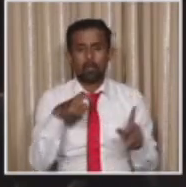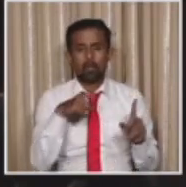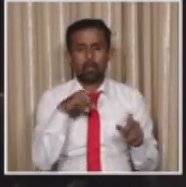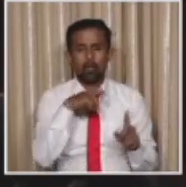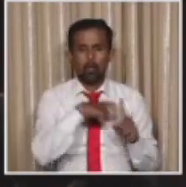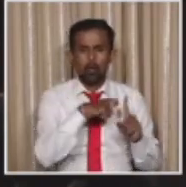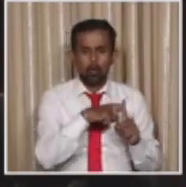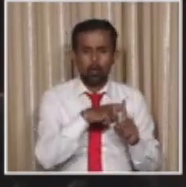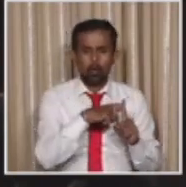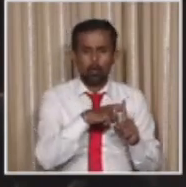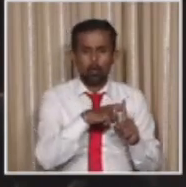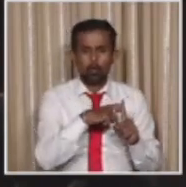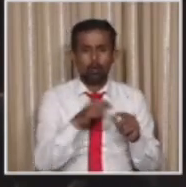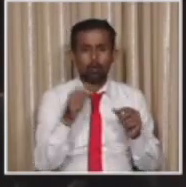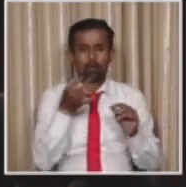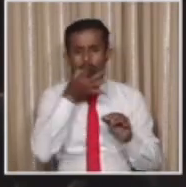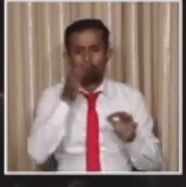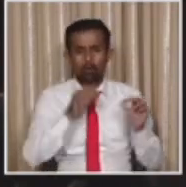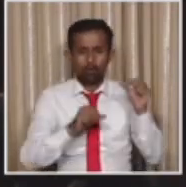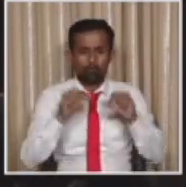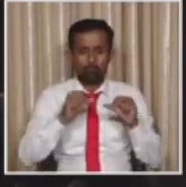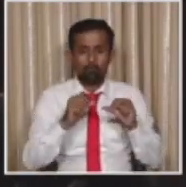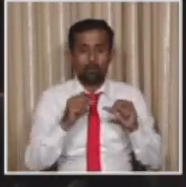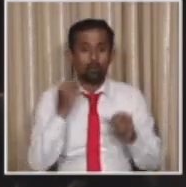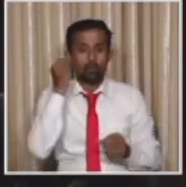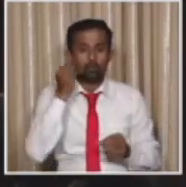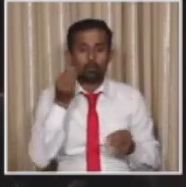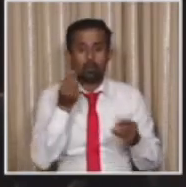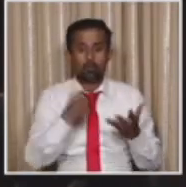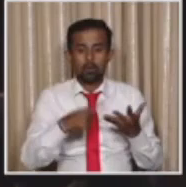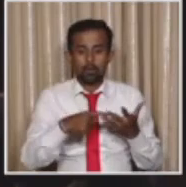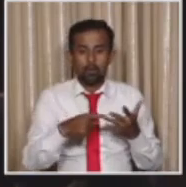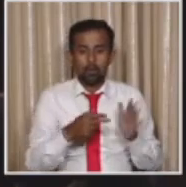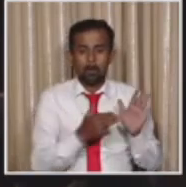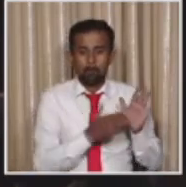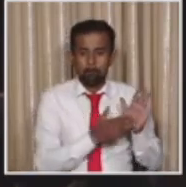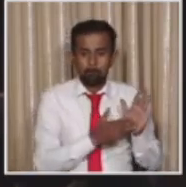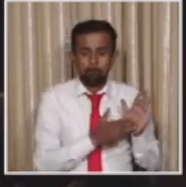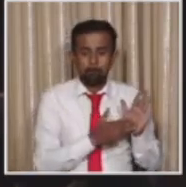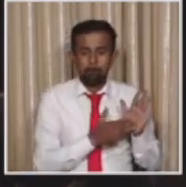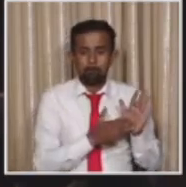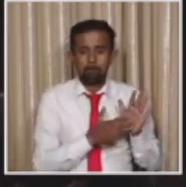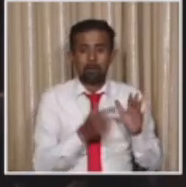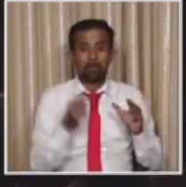සෝඩා, සෝඩියම් මෙතොක්සයිඩ්, රූපලාවන්‍ය ද්‍රව්‍ය, මෙතනෝල්,